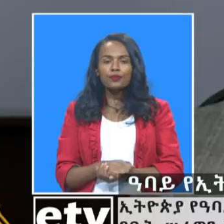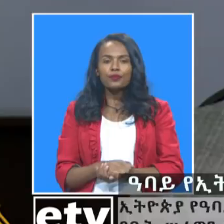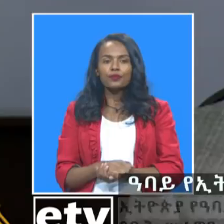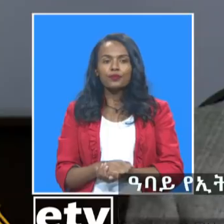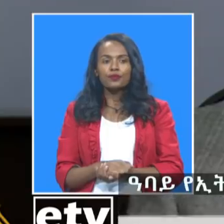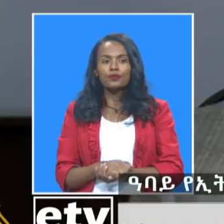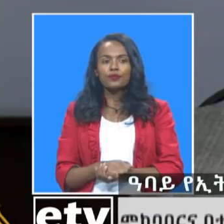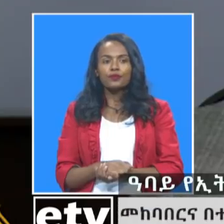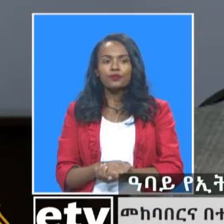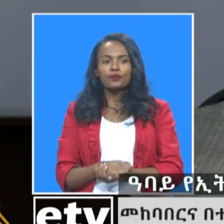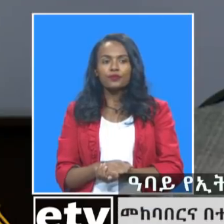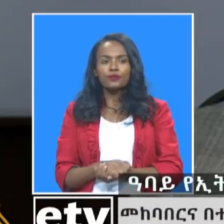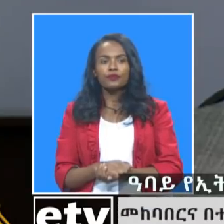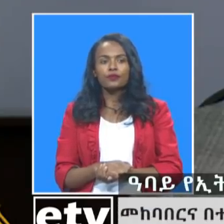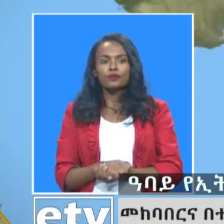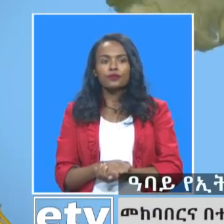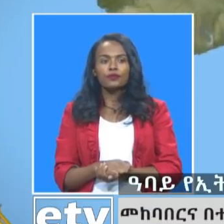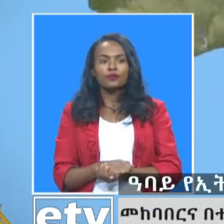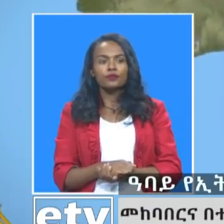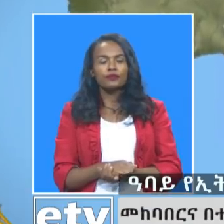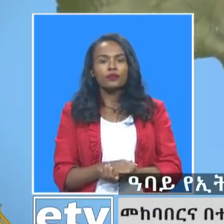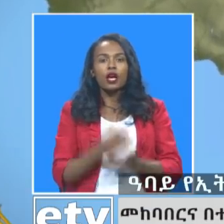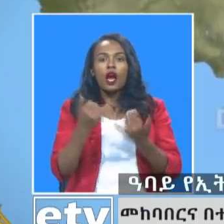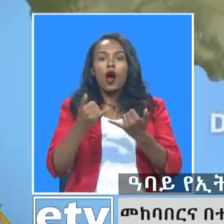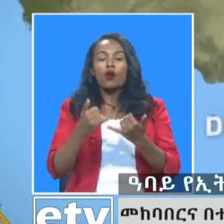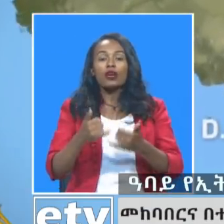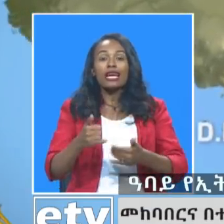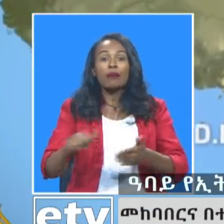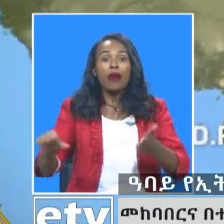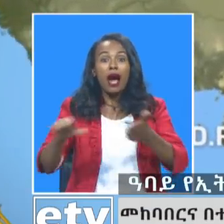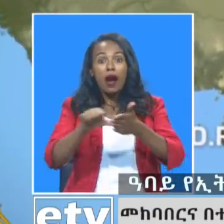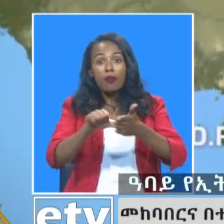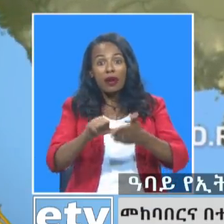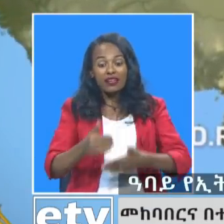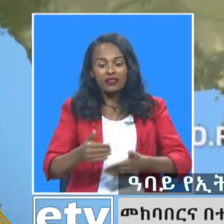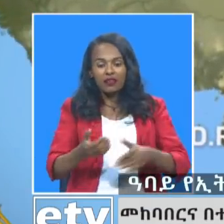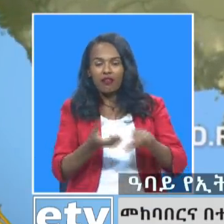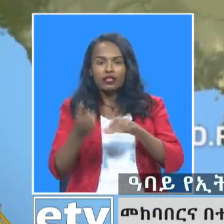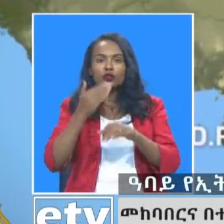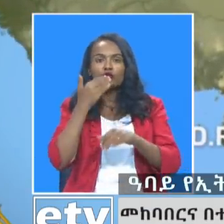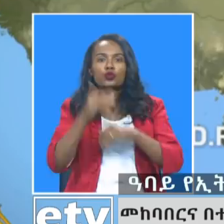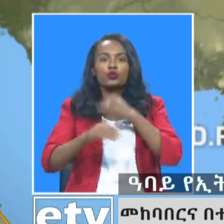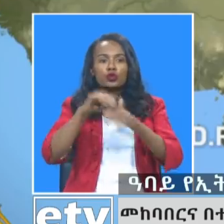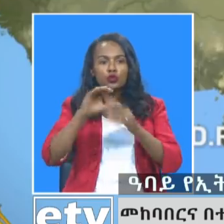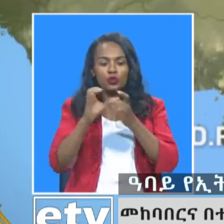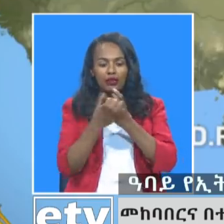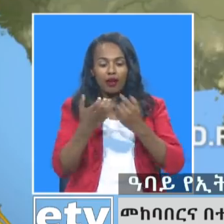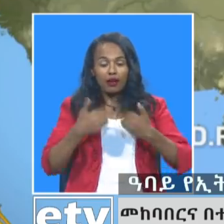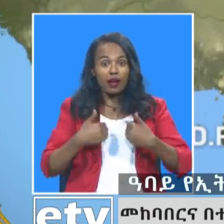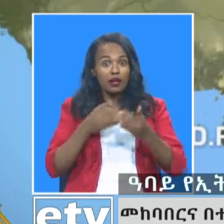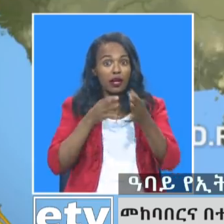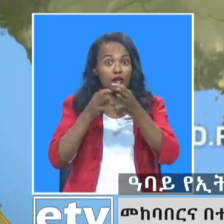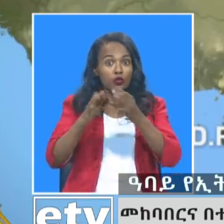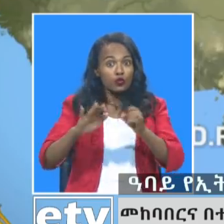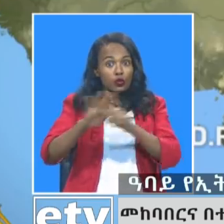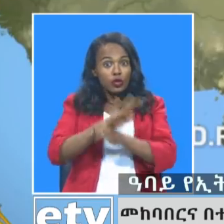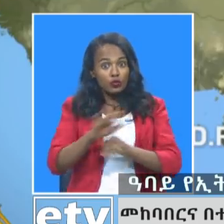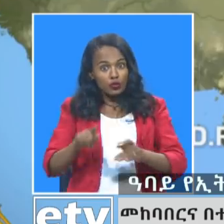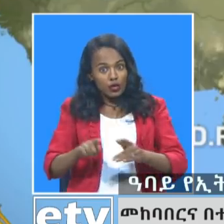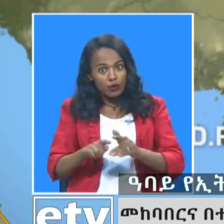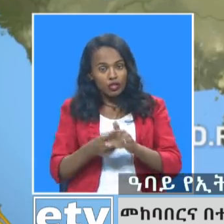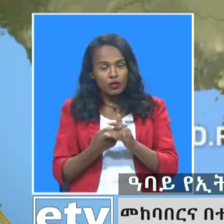they have built over the years many dams. አሁን ላይ በአባይ ተፋሰስ ጥሩና ምቹ ሁኔታ እንዳለ ያስረዱት ባለሙያው ሙሌቱን